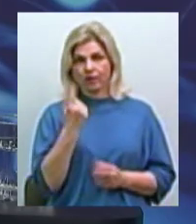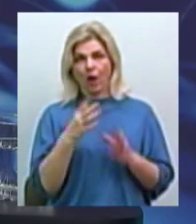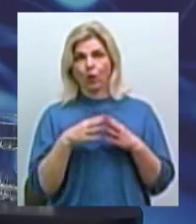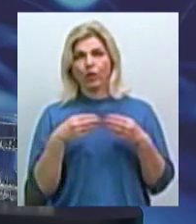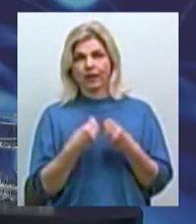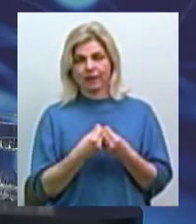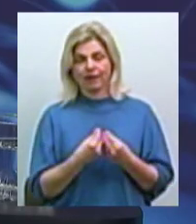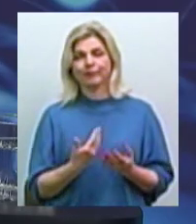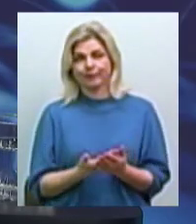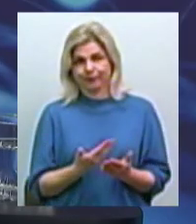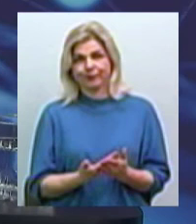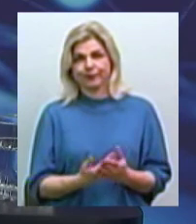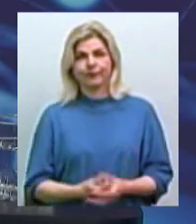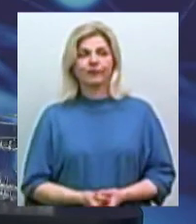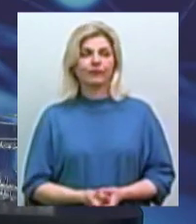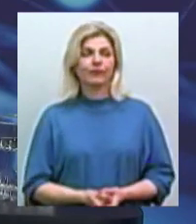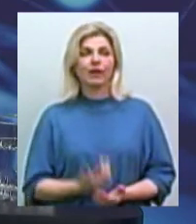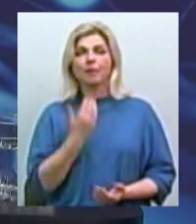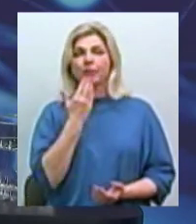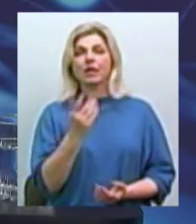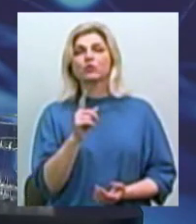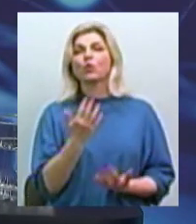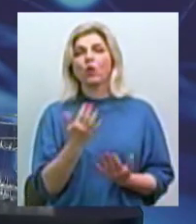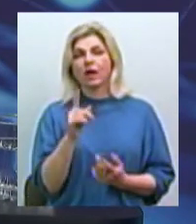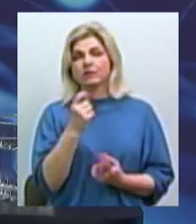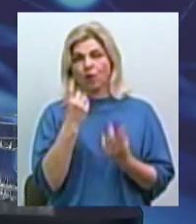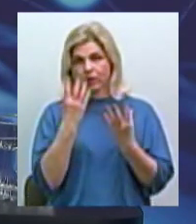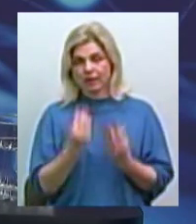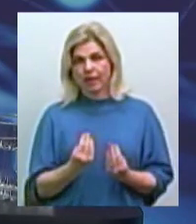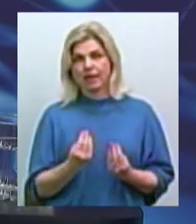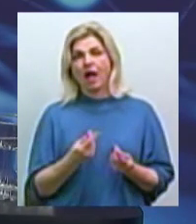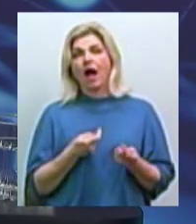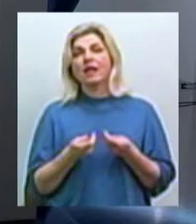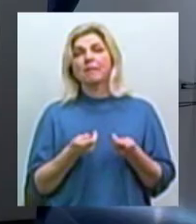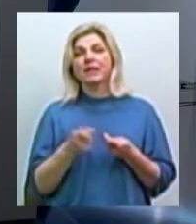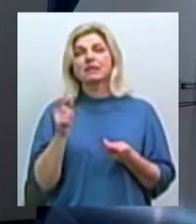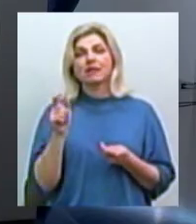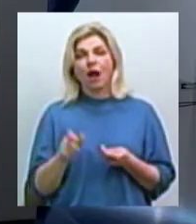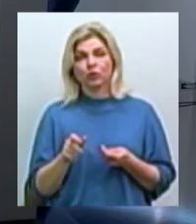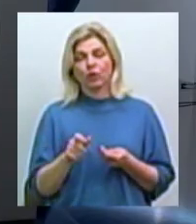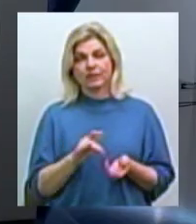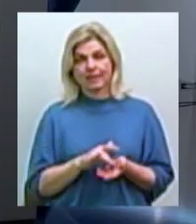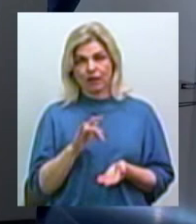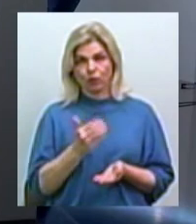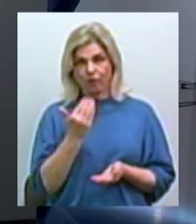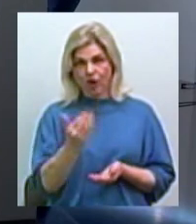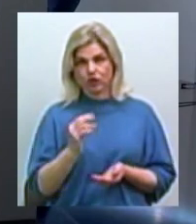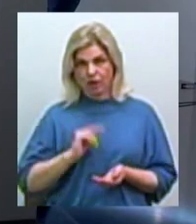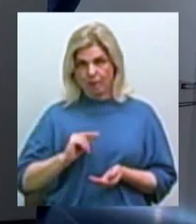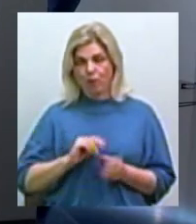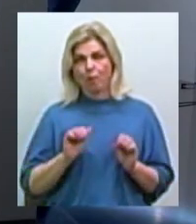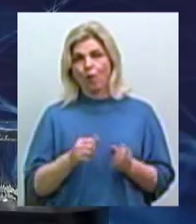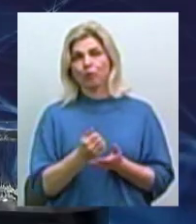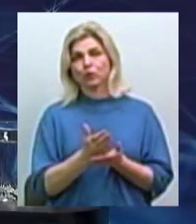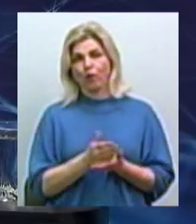А скажіть, будь ласка, скільки за день, наприклад, адміністратор вашого центру може обслуговувати